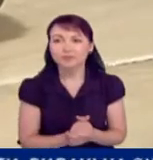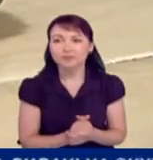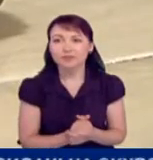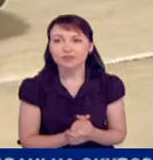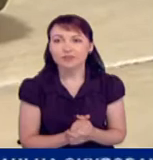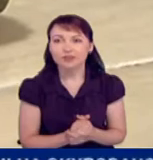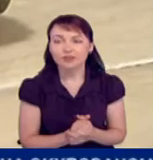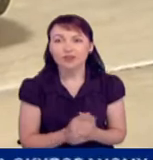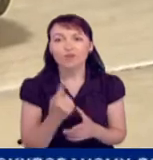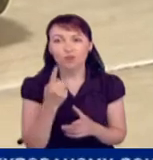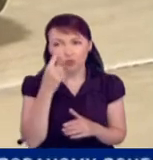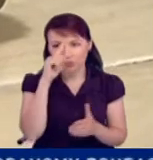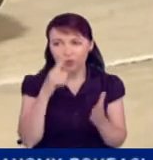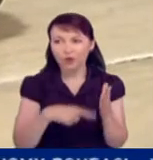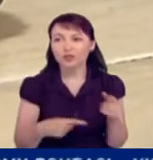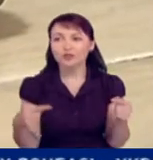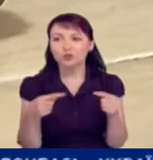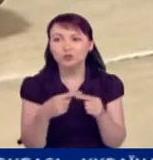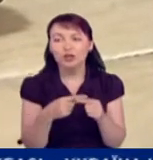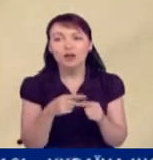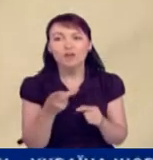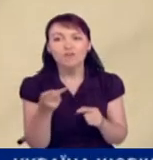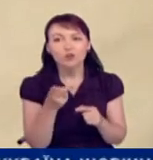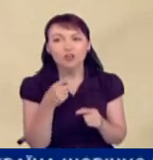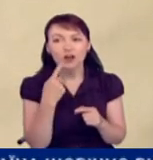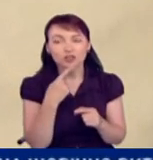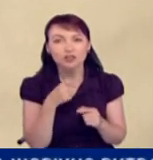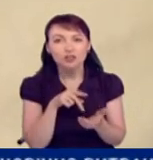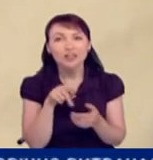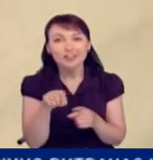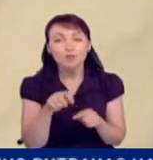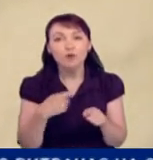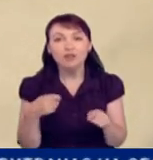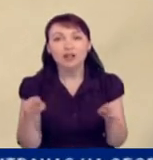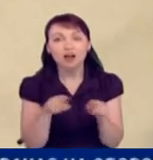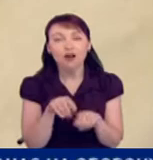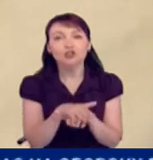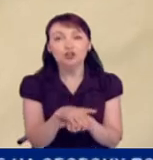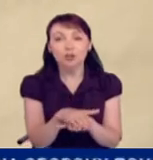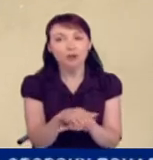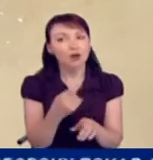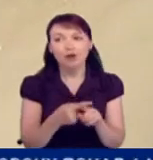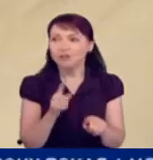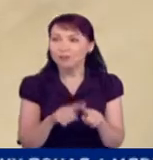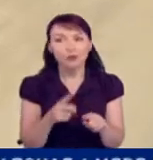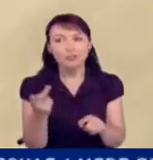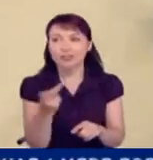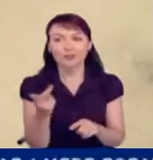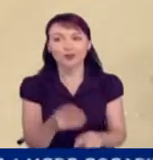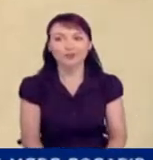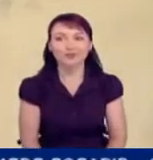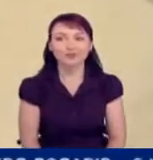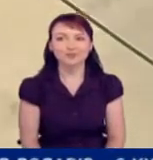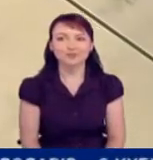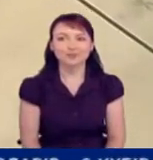ми сьогодні переконалися точно. Коли кажуть, ти повільний як черепаха, це точно не про цих двох. Вікторія